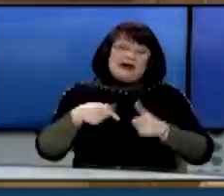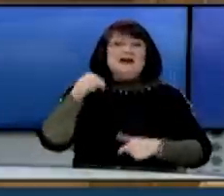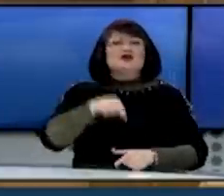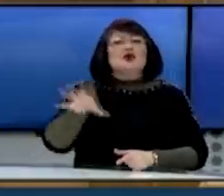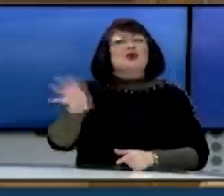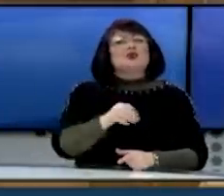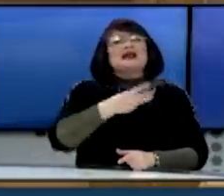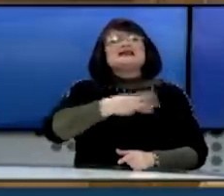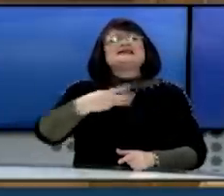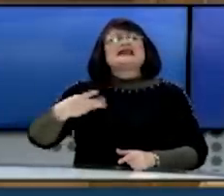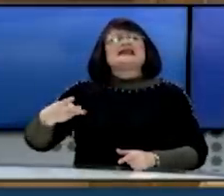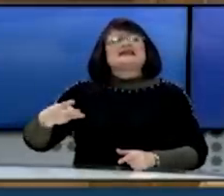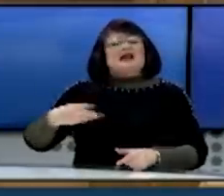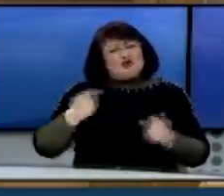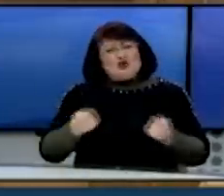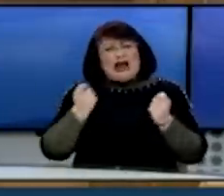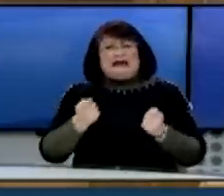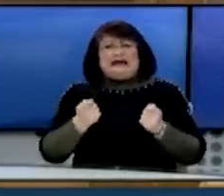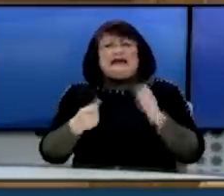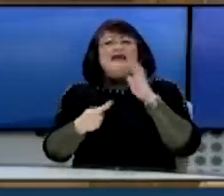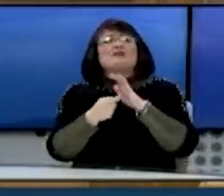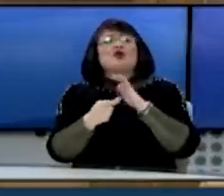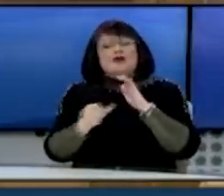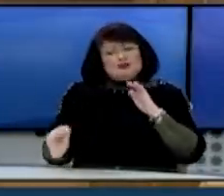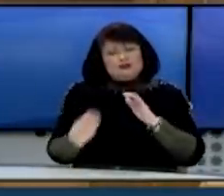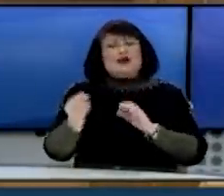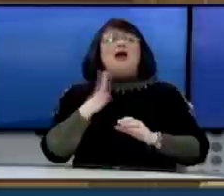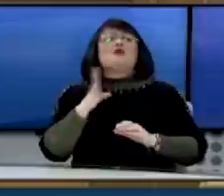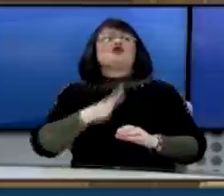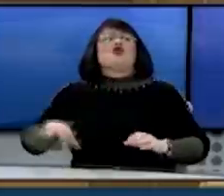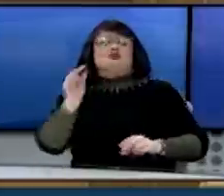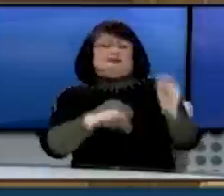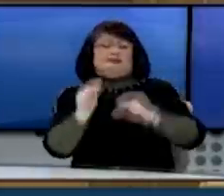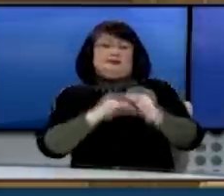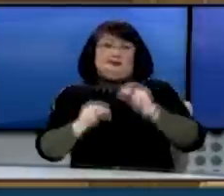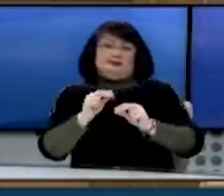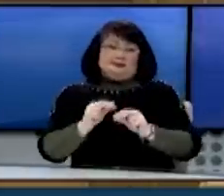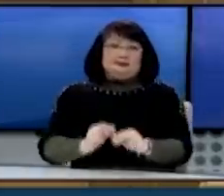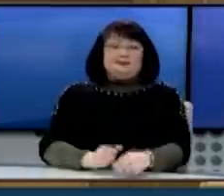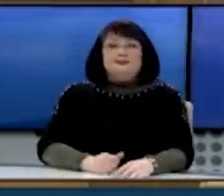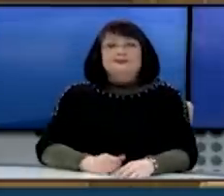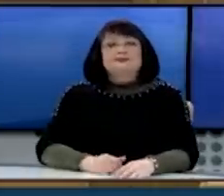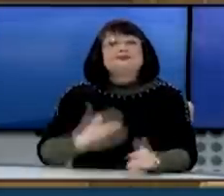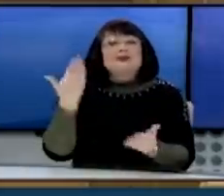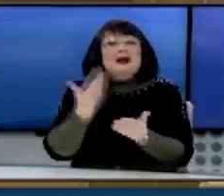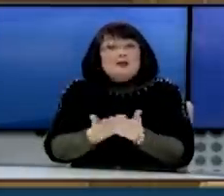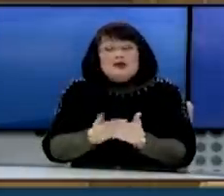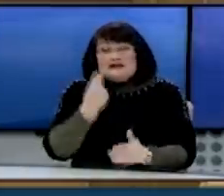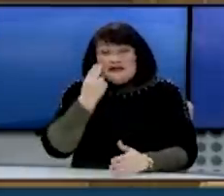και ο ΣΥΡΙΖΑ. Είναι και αυτή μια ακόμα απόδειξη ότι έχει πάρει